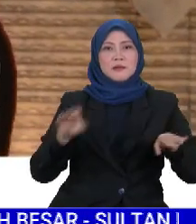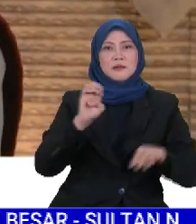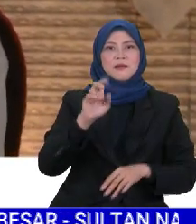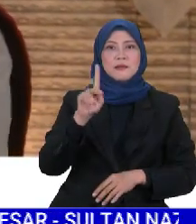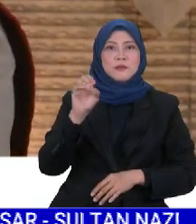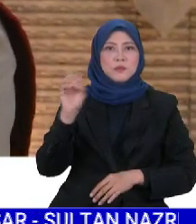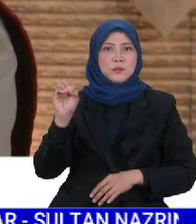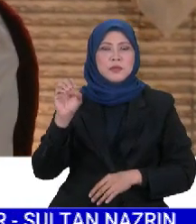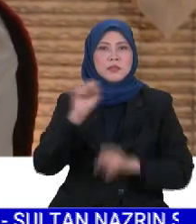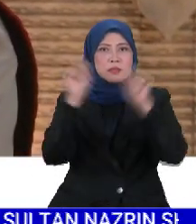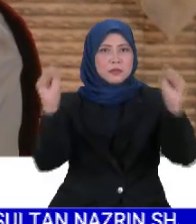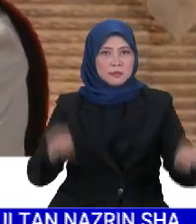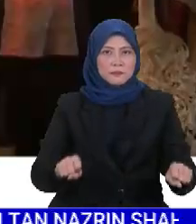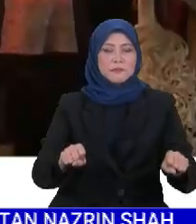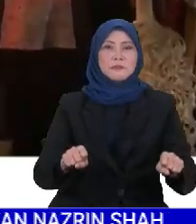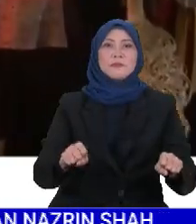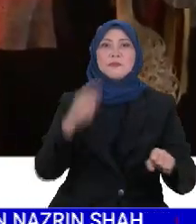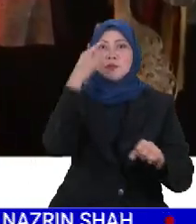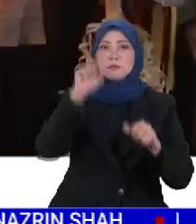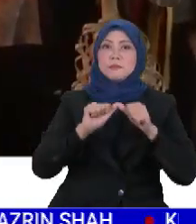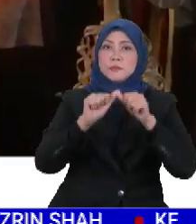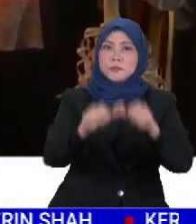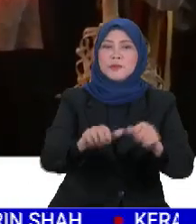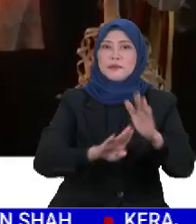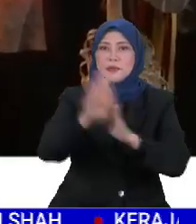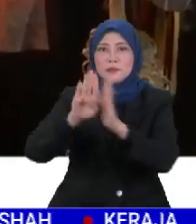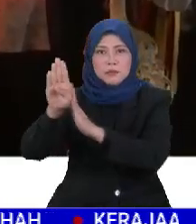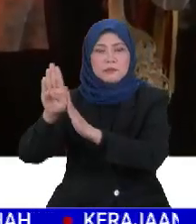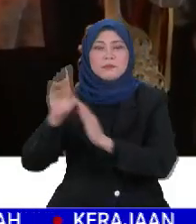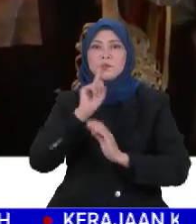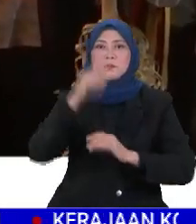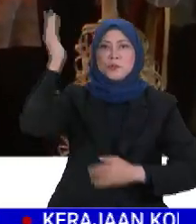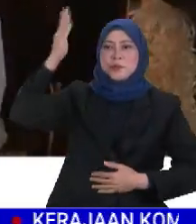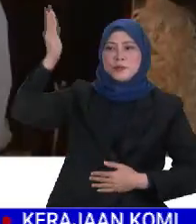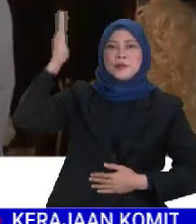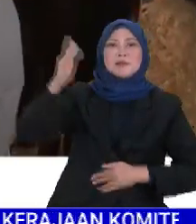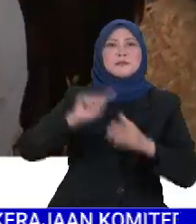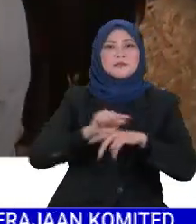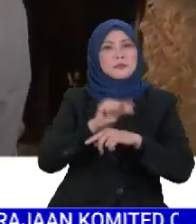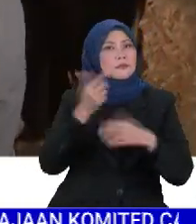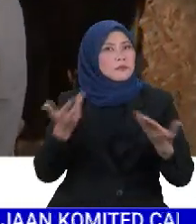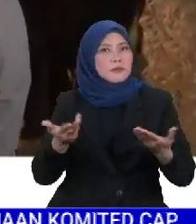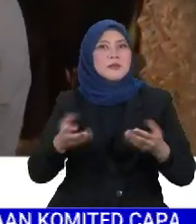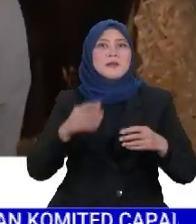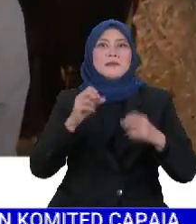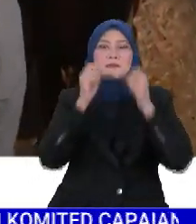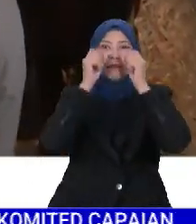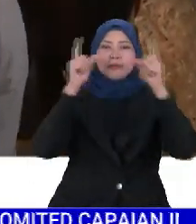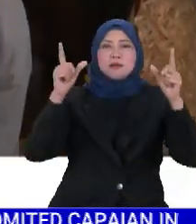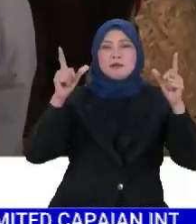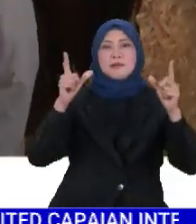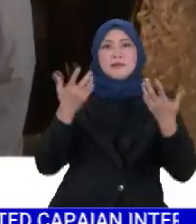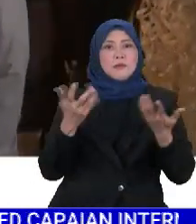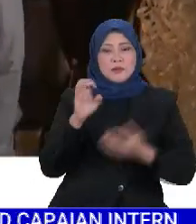Ecosystems and Climate, A Path Towards Sustainable Development Goals, persidangan tersebut merupakan platform untuk meningkatkan kesedaran tentang